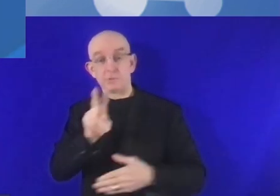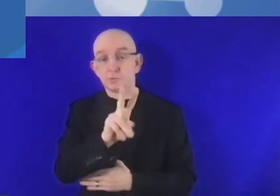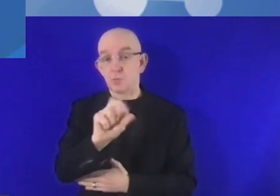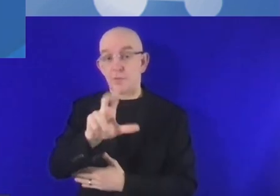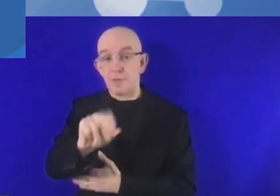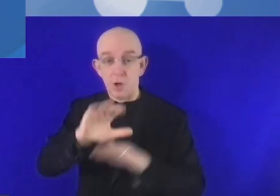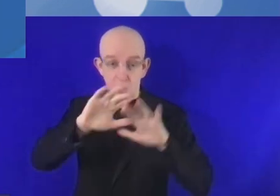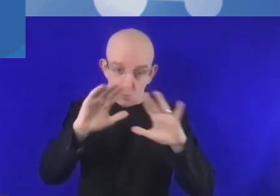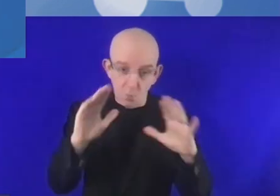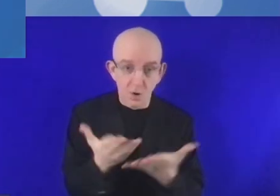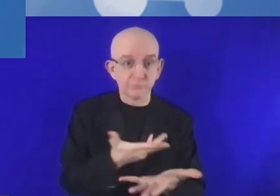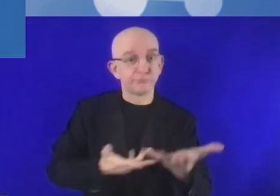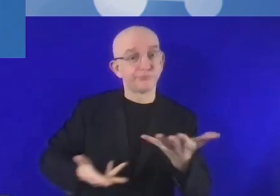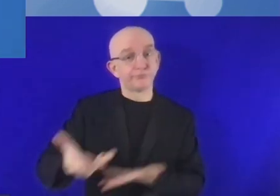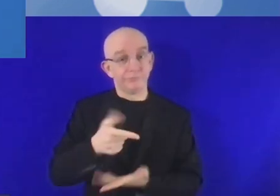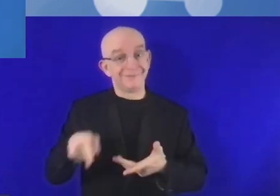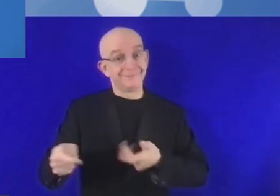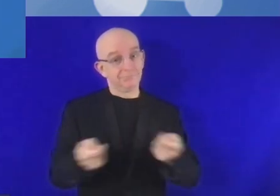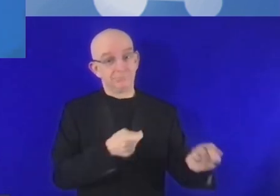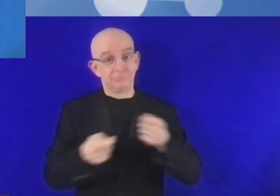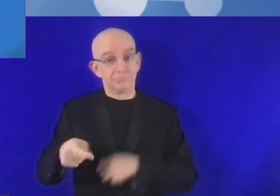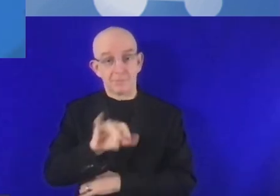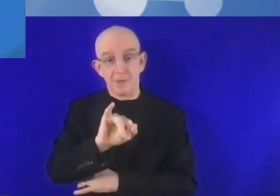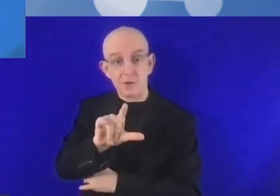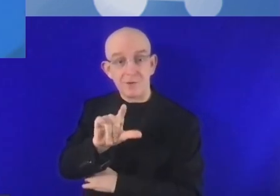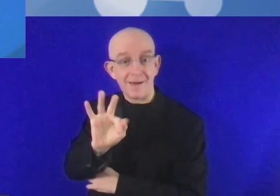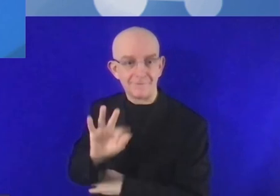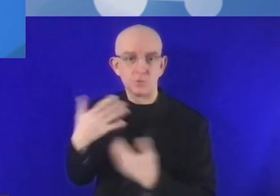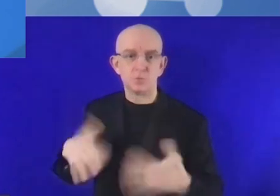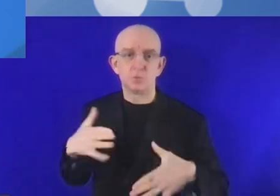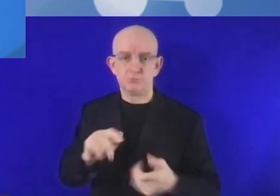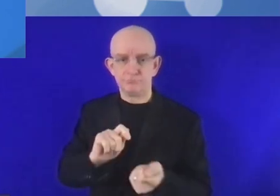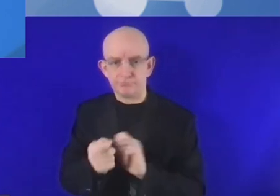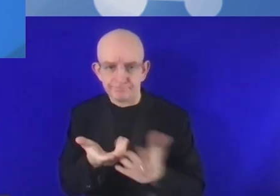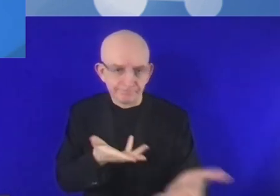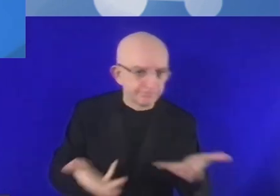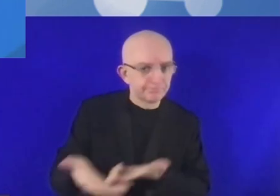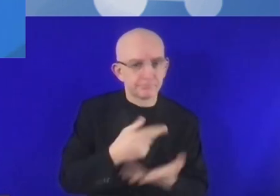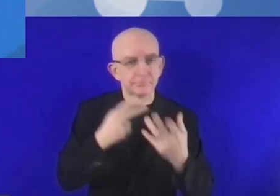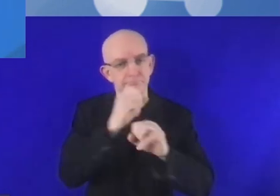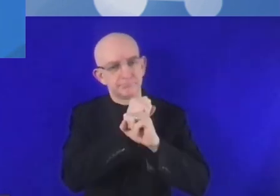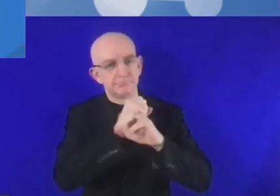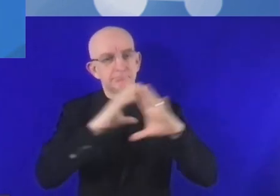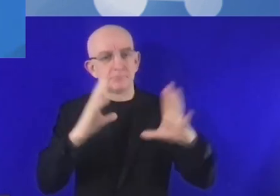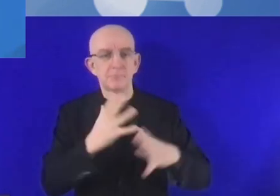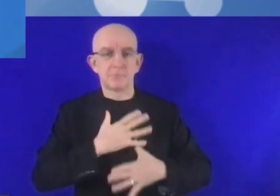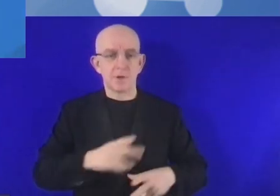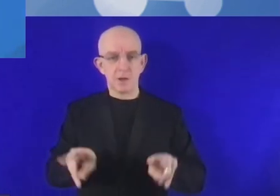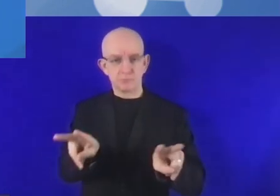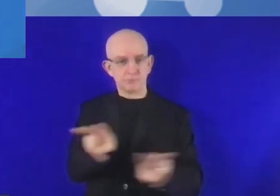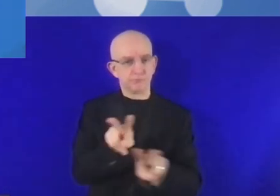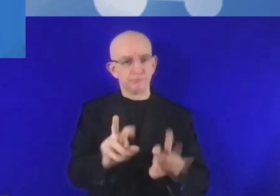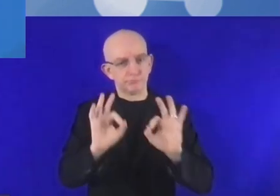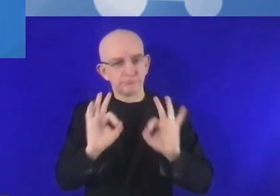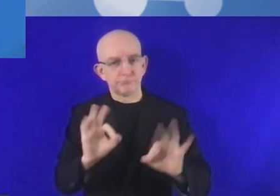Wizja otwartej, wolnej i bezpiecznej cyfrowej przyszłości leży u podstaw mojej mapy drogowej na rzecz współpracy cyfrowej. W moim ostatnim